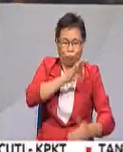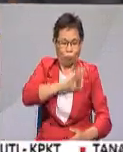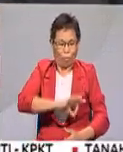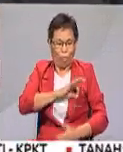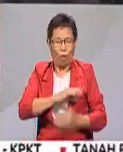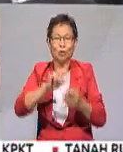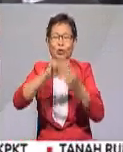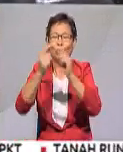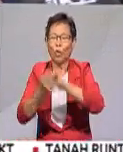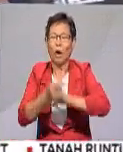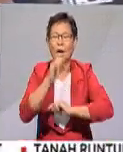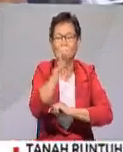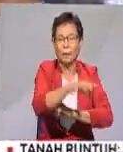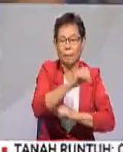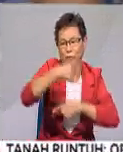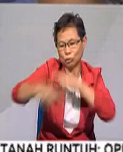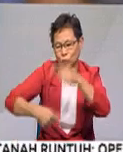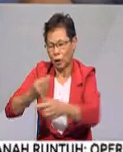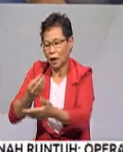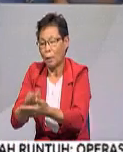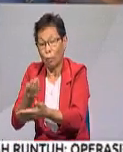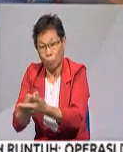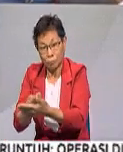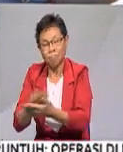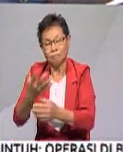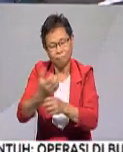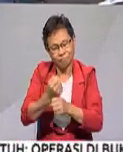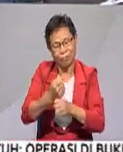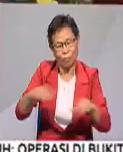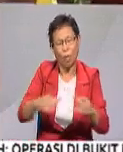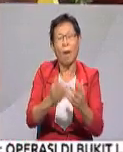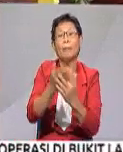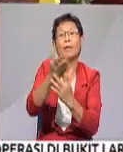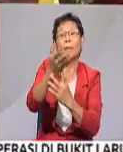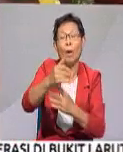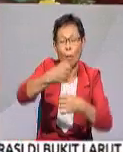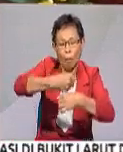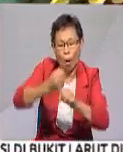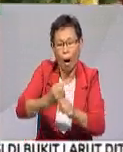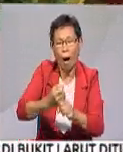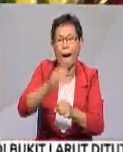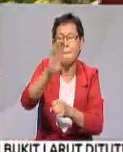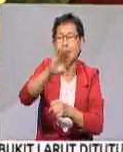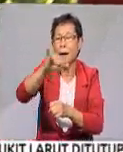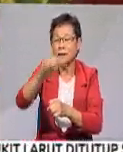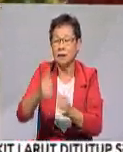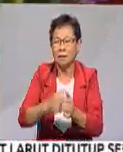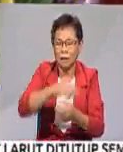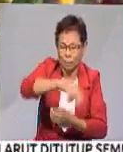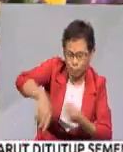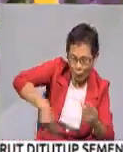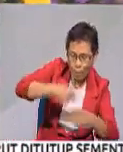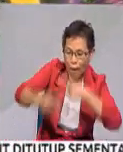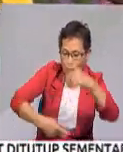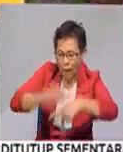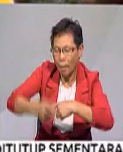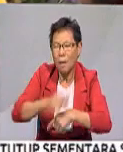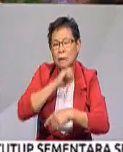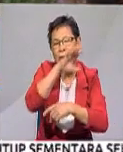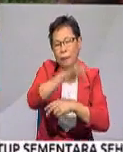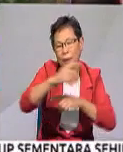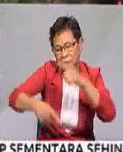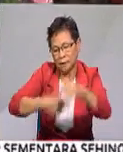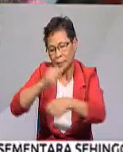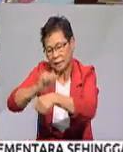dengan menukar sampah kepada duit. Ia dapat dilakukan melalui penghasilan baja mengitar semula sampah kepada produk